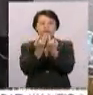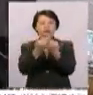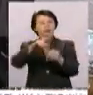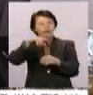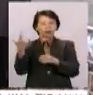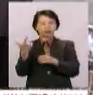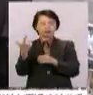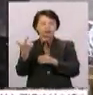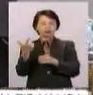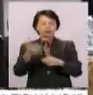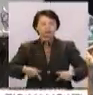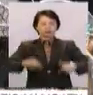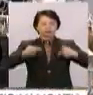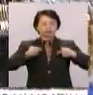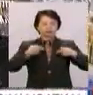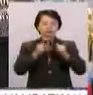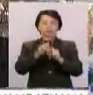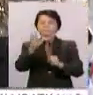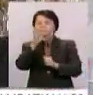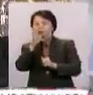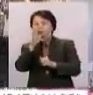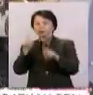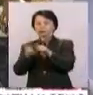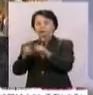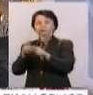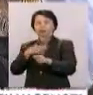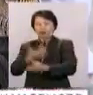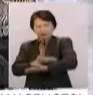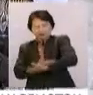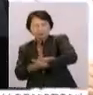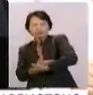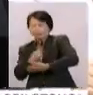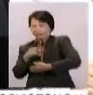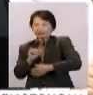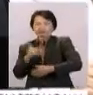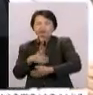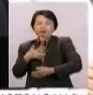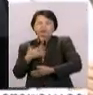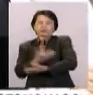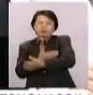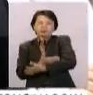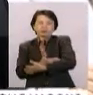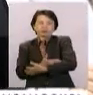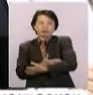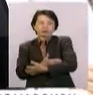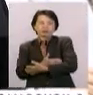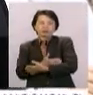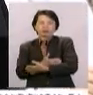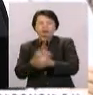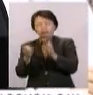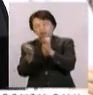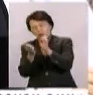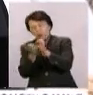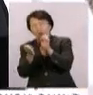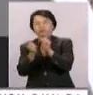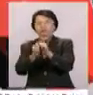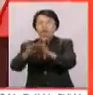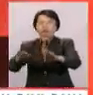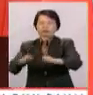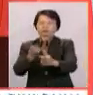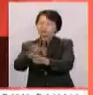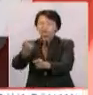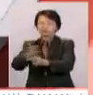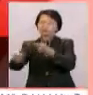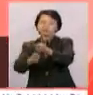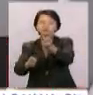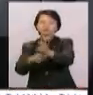lain. Kehidupan dengan mak tu macam saya macam baby-baby balik. Macam tu. Bergaduh dengan adik-adik, gurau-gurau kasar macam tu